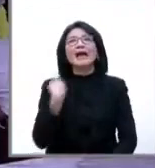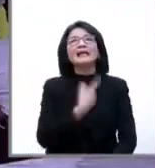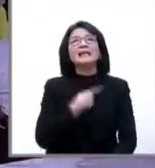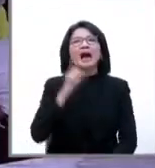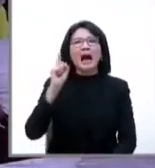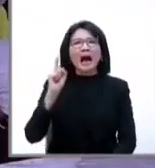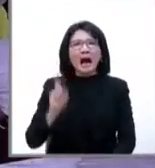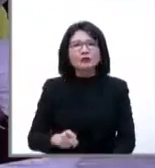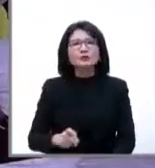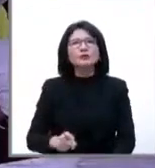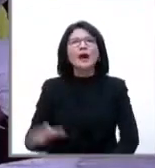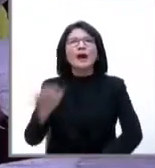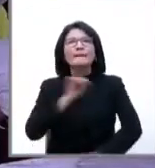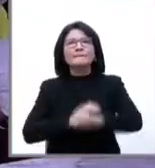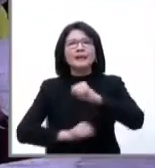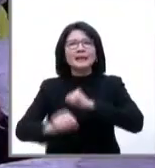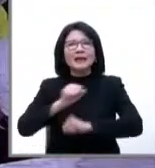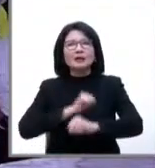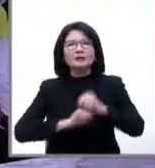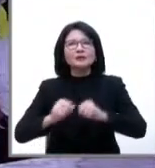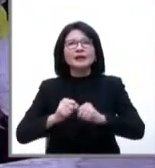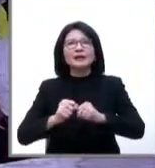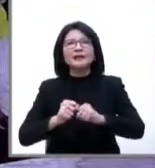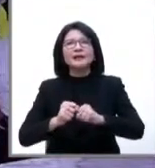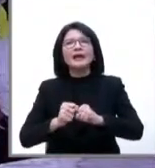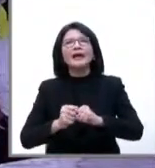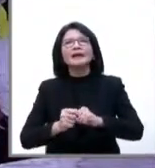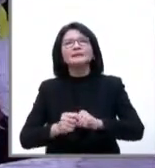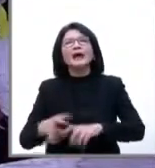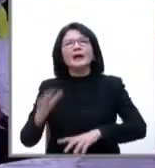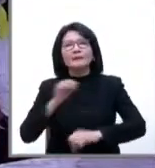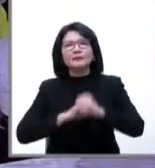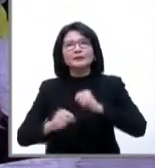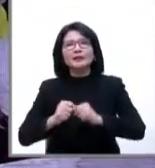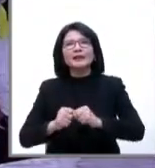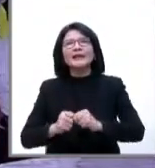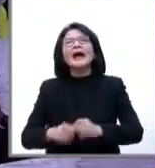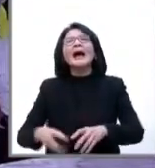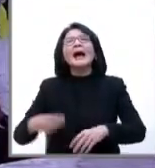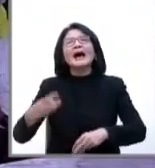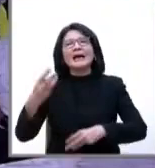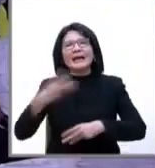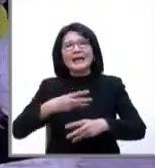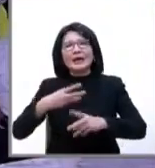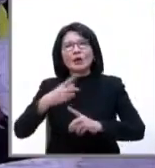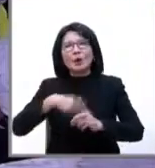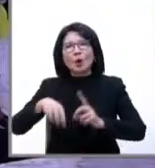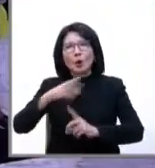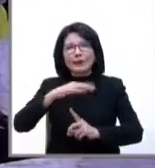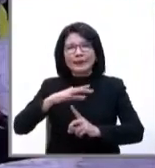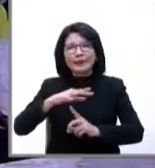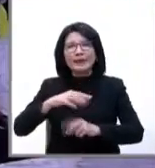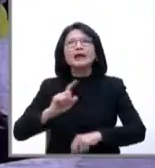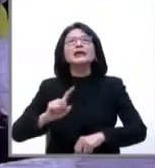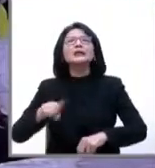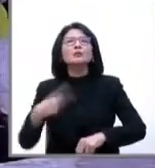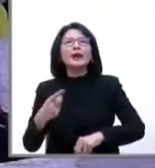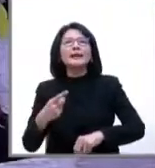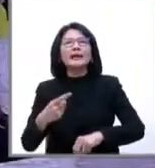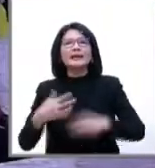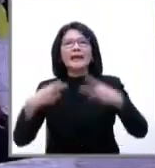harus melakukan Taubat ekologis tbat itu dimulai dari etika sekali